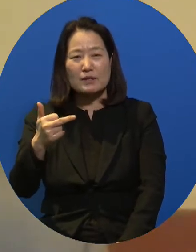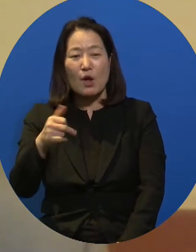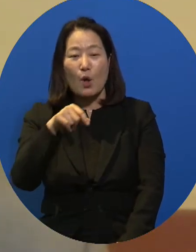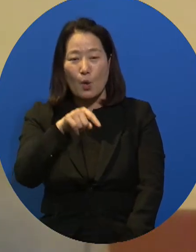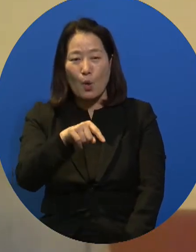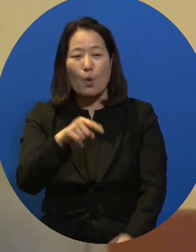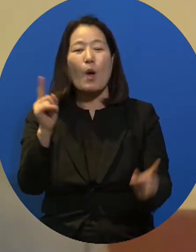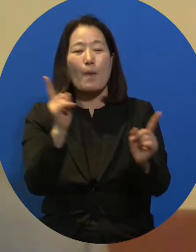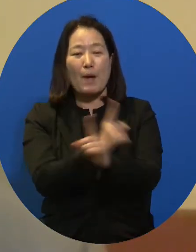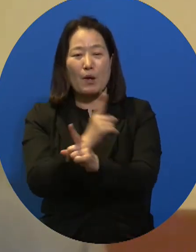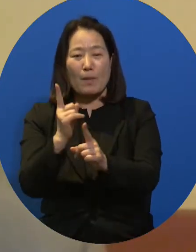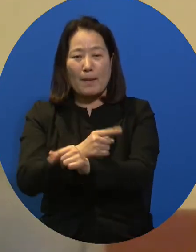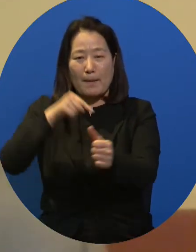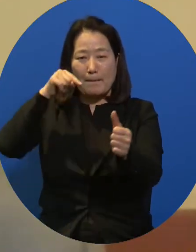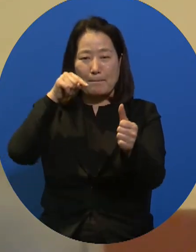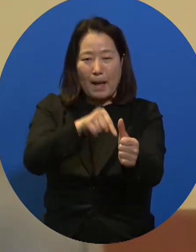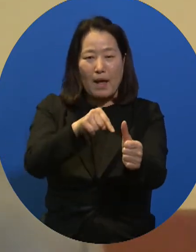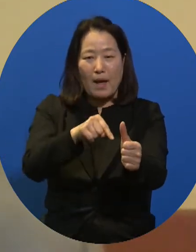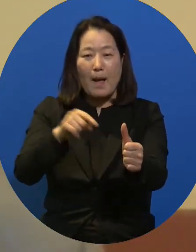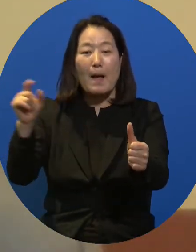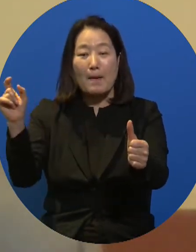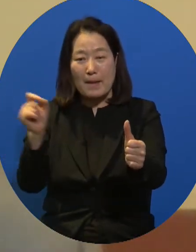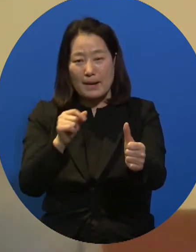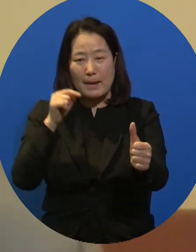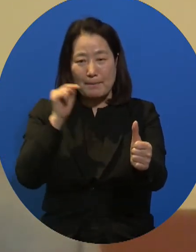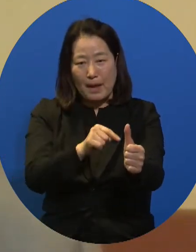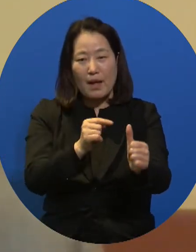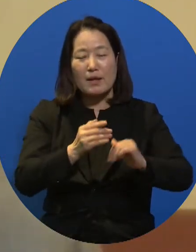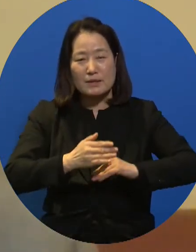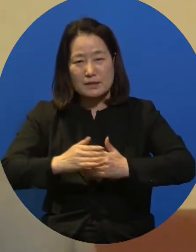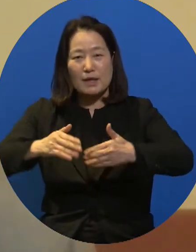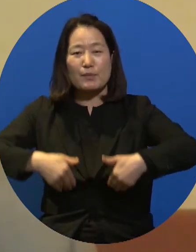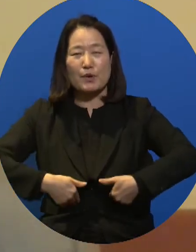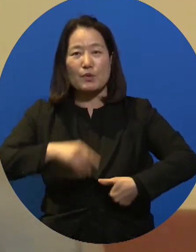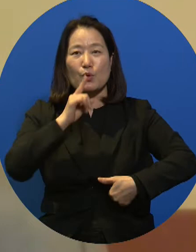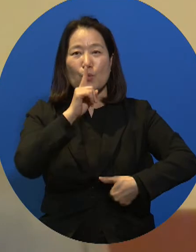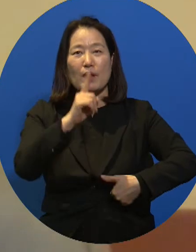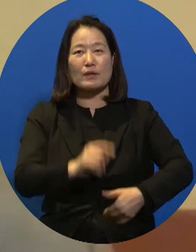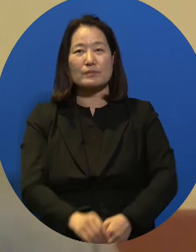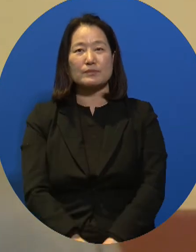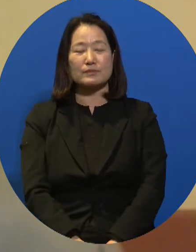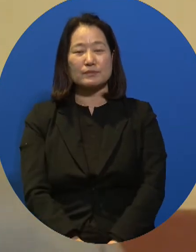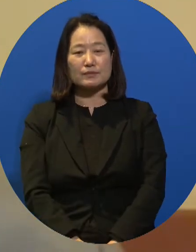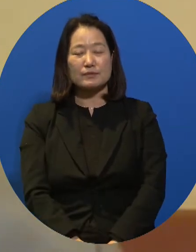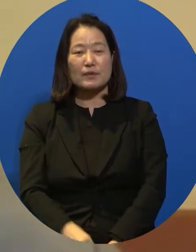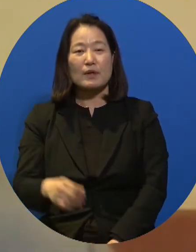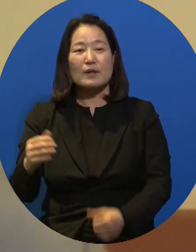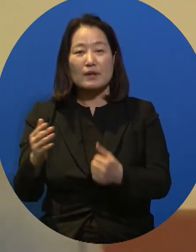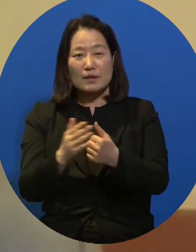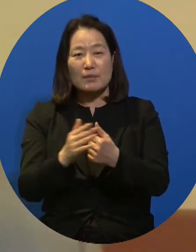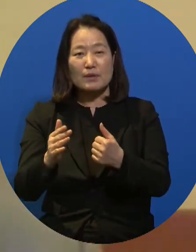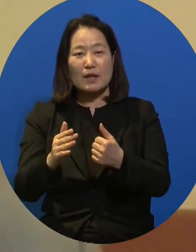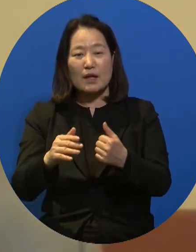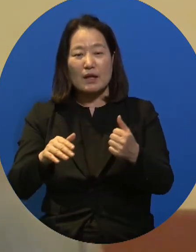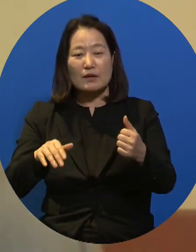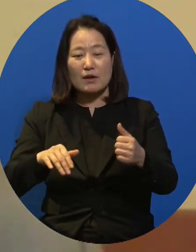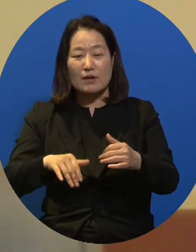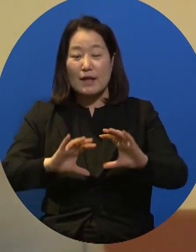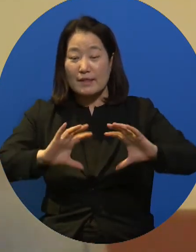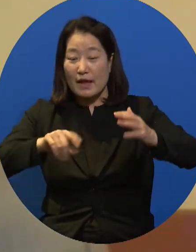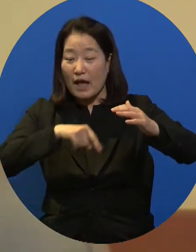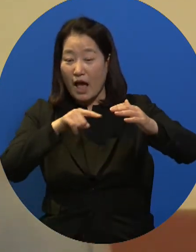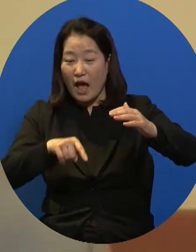된다라고 권고했습니다. 그리고 이 과정을 통해서 헝가리의 이러한 상황이 알려지게 되었고